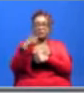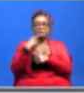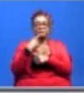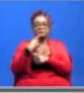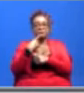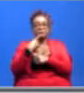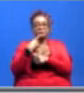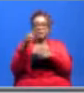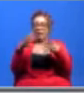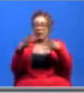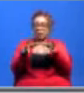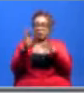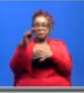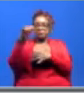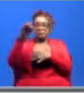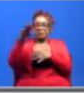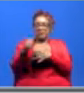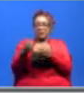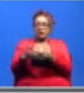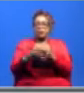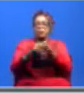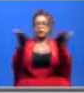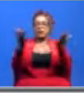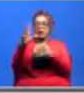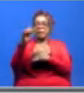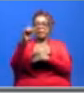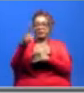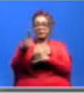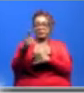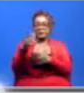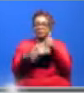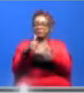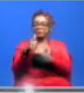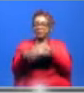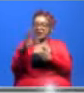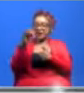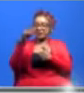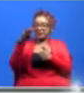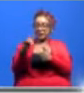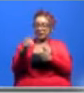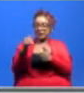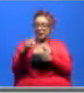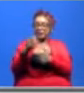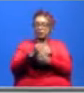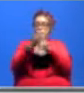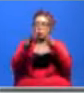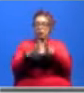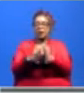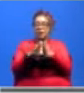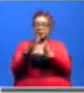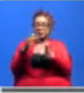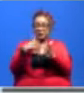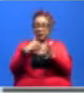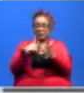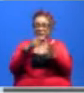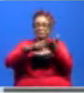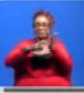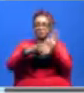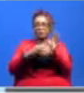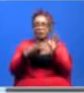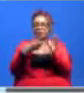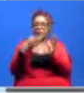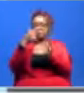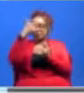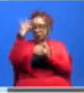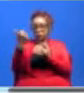kwamba kampuni ya MEMS Distributors Limited, ambapo Ngetich ni mwanahisa mkuu, ilitoa zabuni ya ufanisi kwa